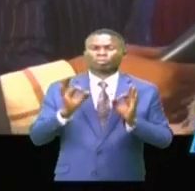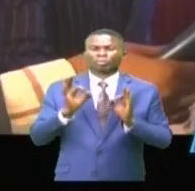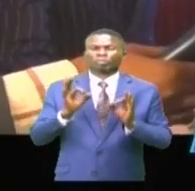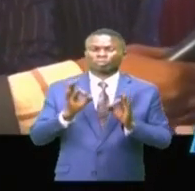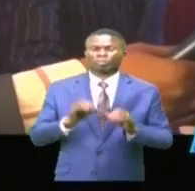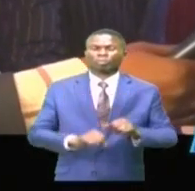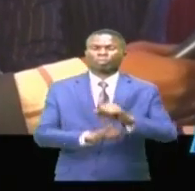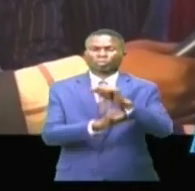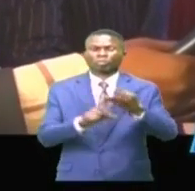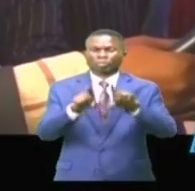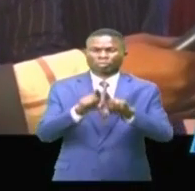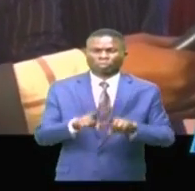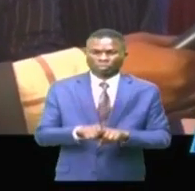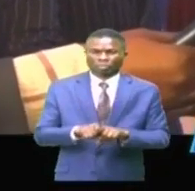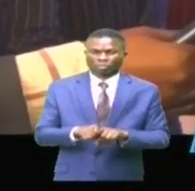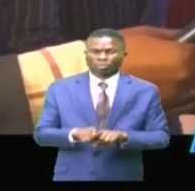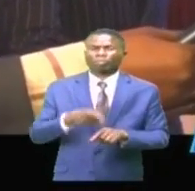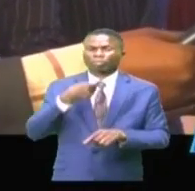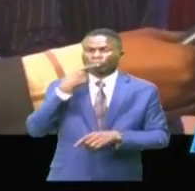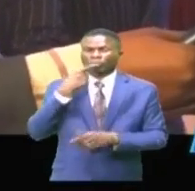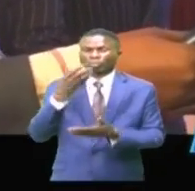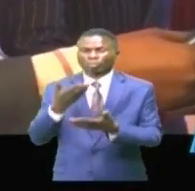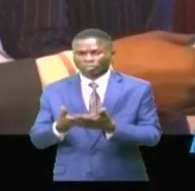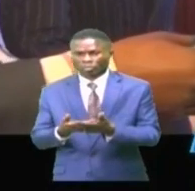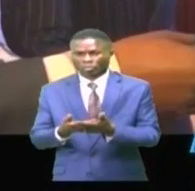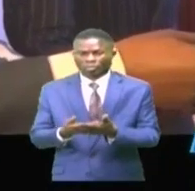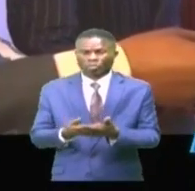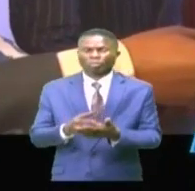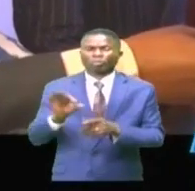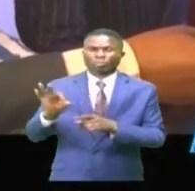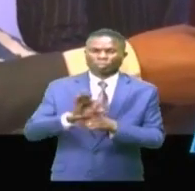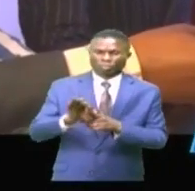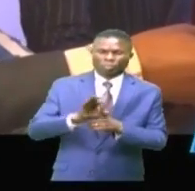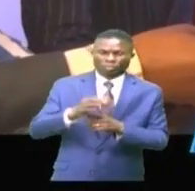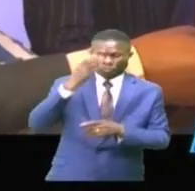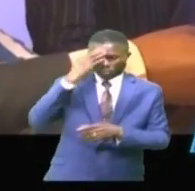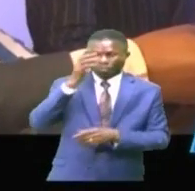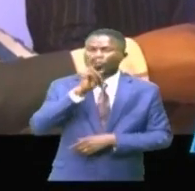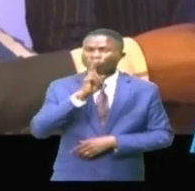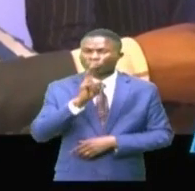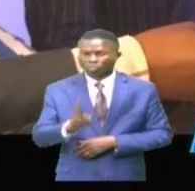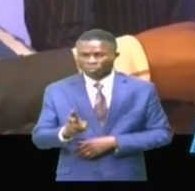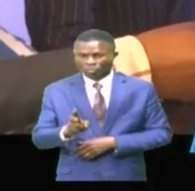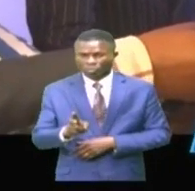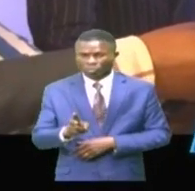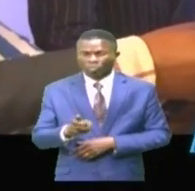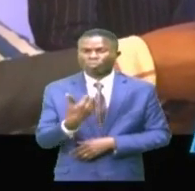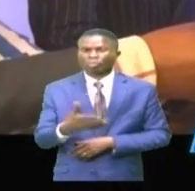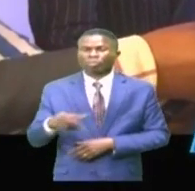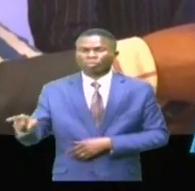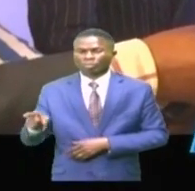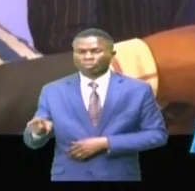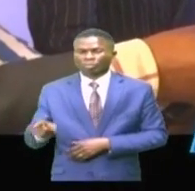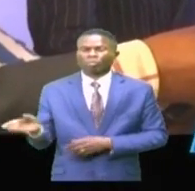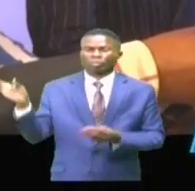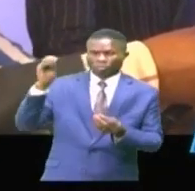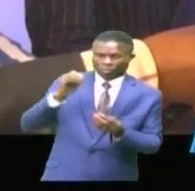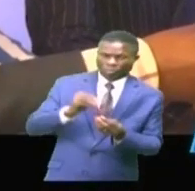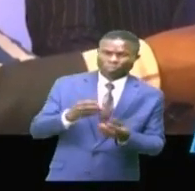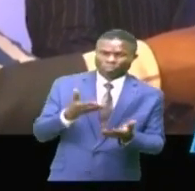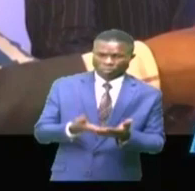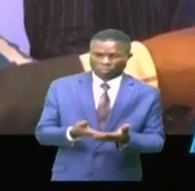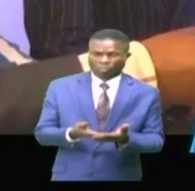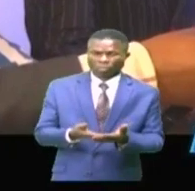créer et puis il y a aussi des audits qui seront initiés pour s'assurer que il y a un élément additionnel avec cette